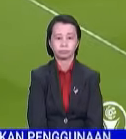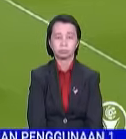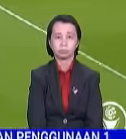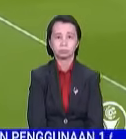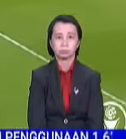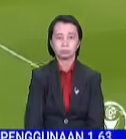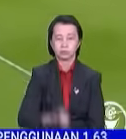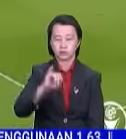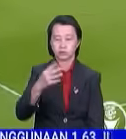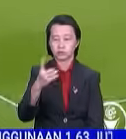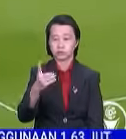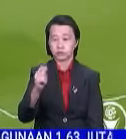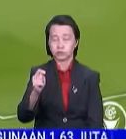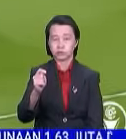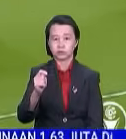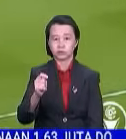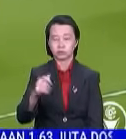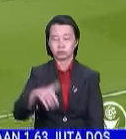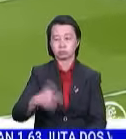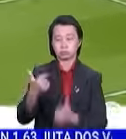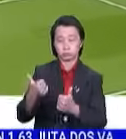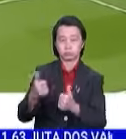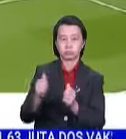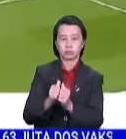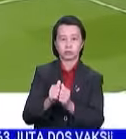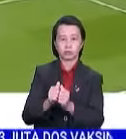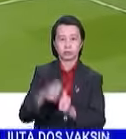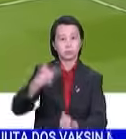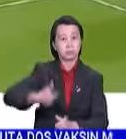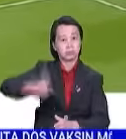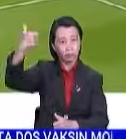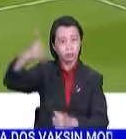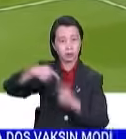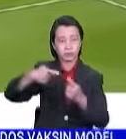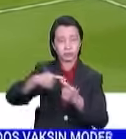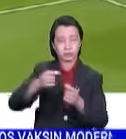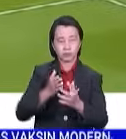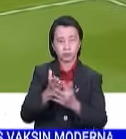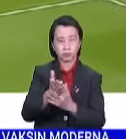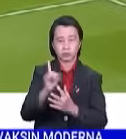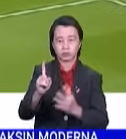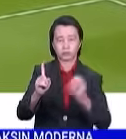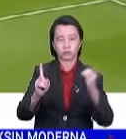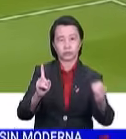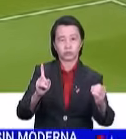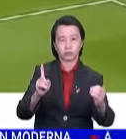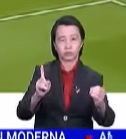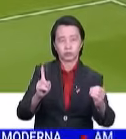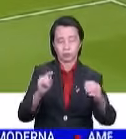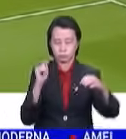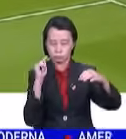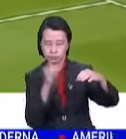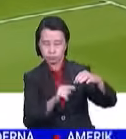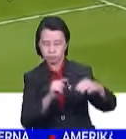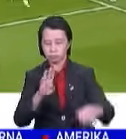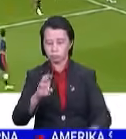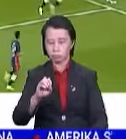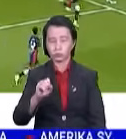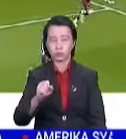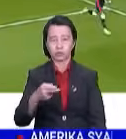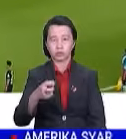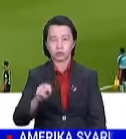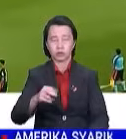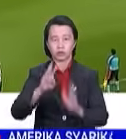Hai JD memulihkan malam Gemilang mereka dengan langkah kanan hampa bila melalui satu kosong menerusi jaringan bosen-bosen